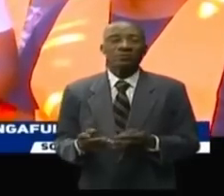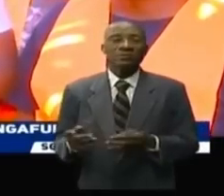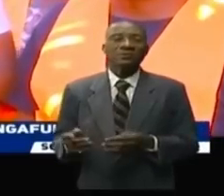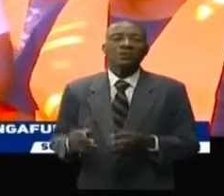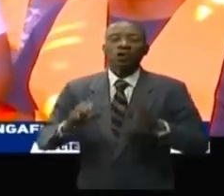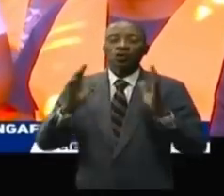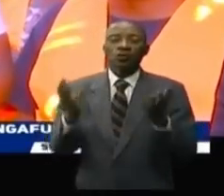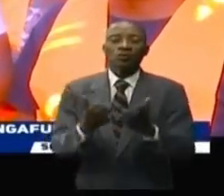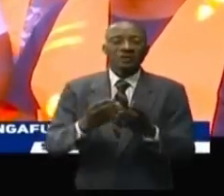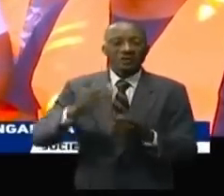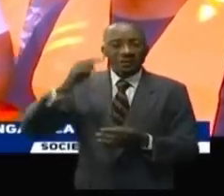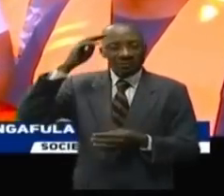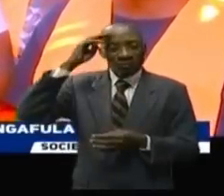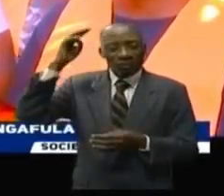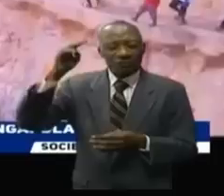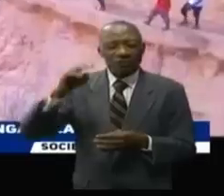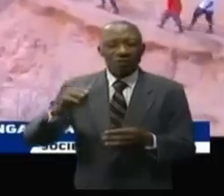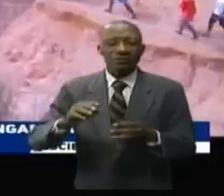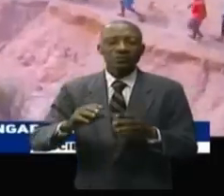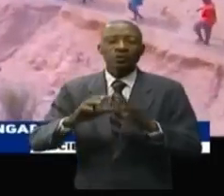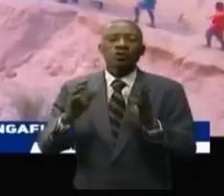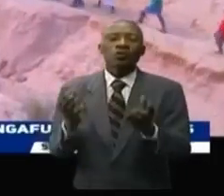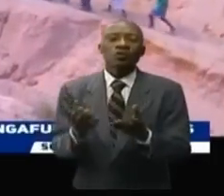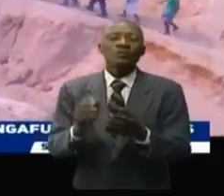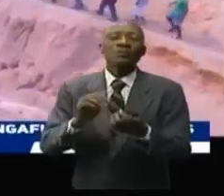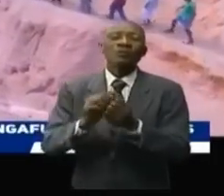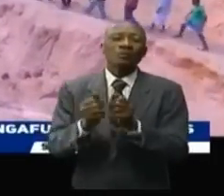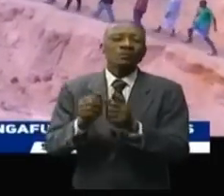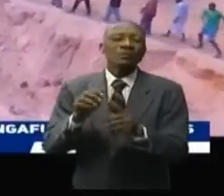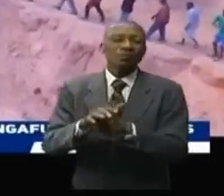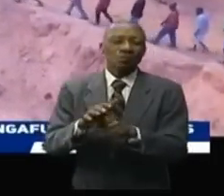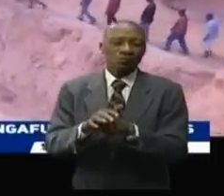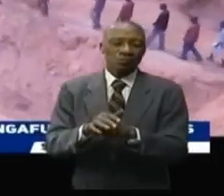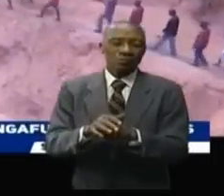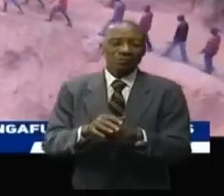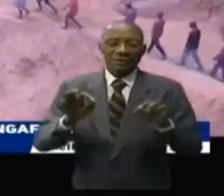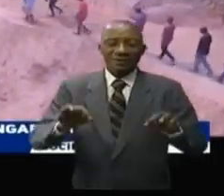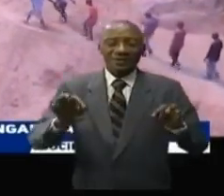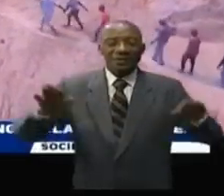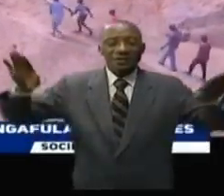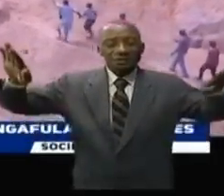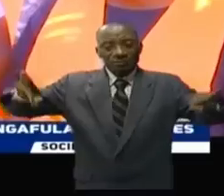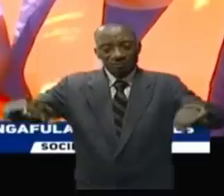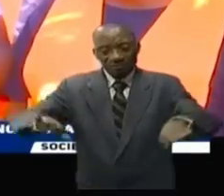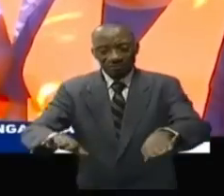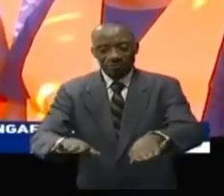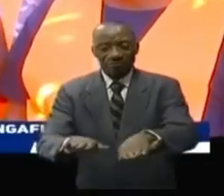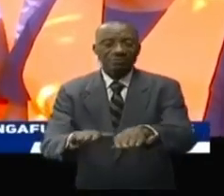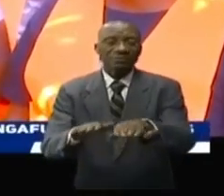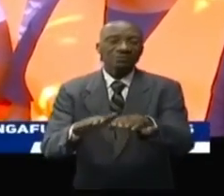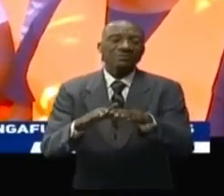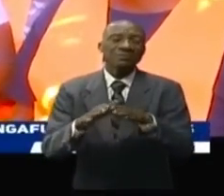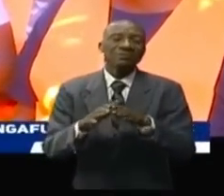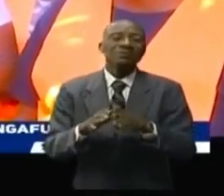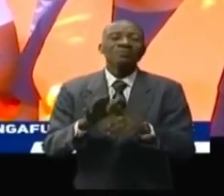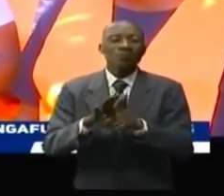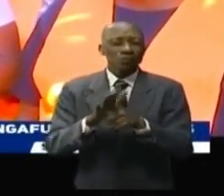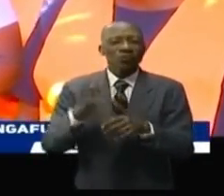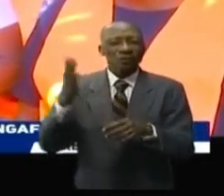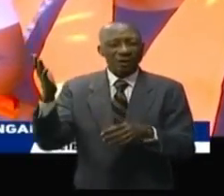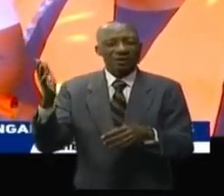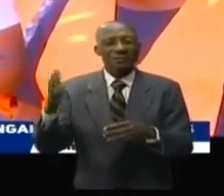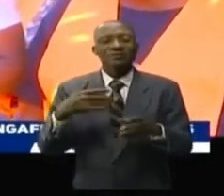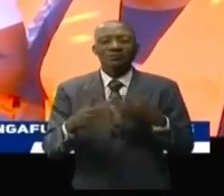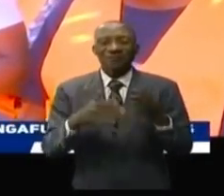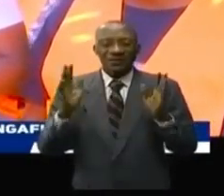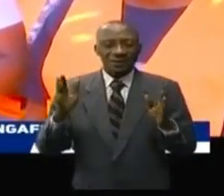a des sérieux problèmes d'érosion. Donc ce quartier est menacé par plusieurs têtes d'érosion. Alors dans le cadre de notre fondation, la